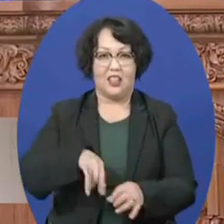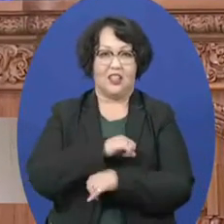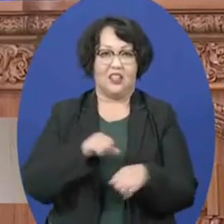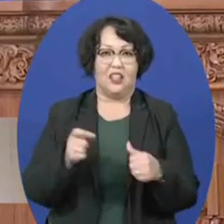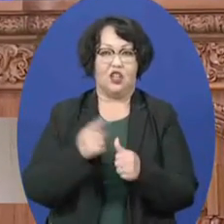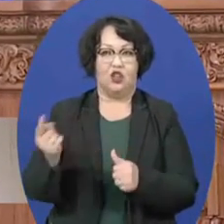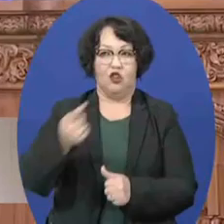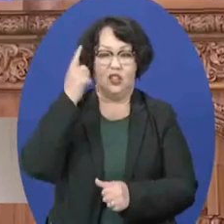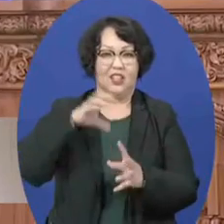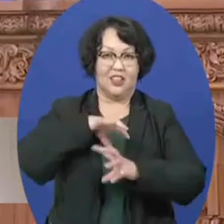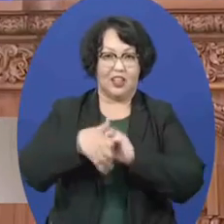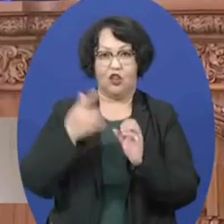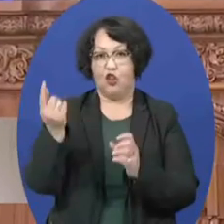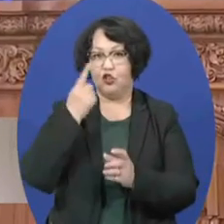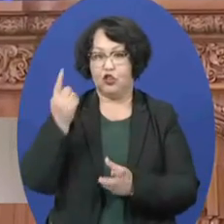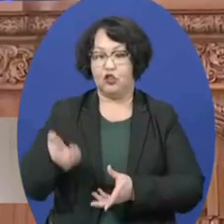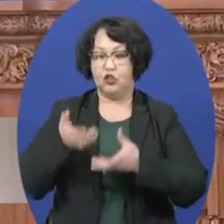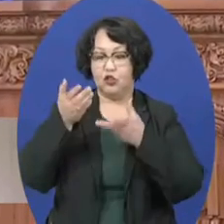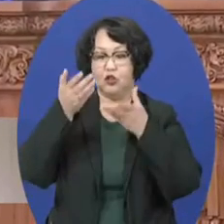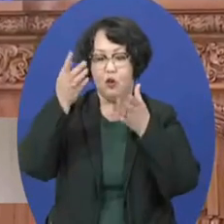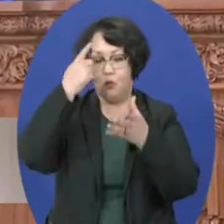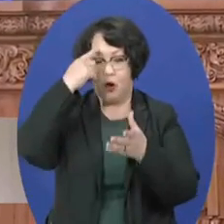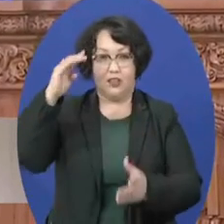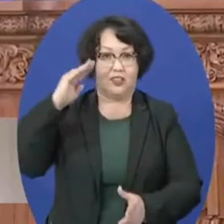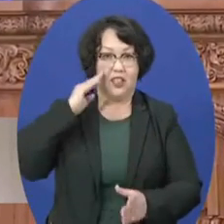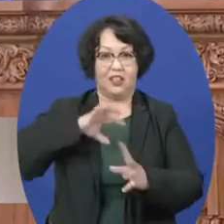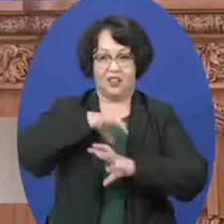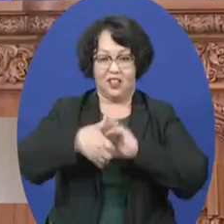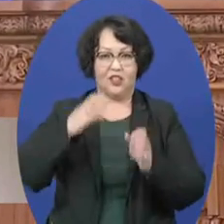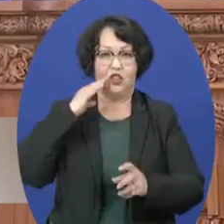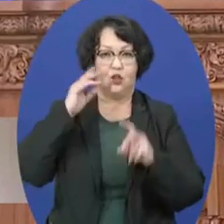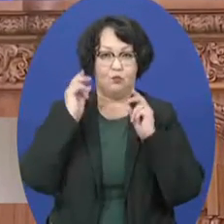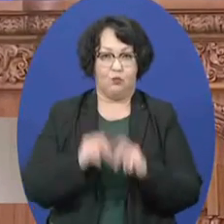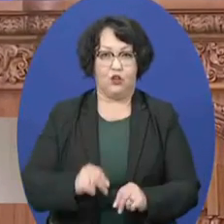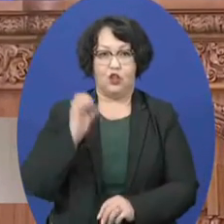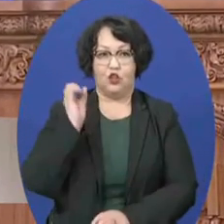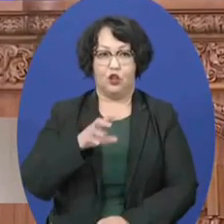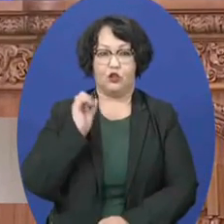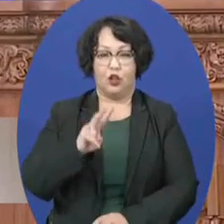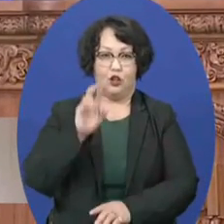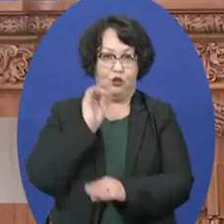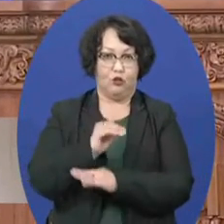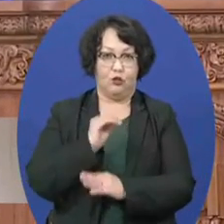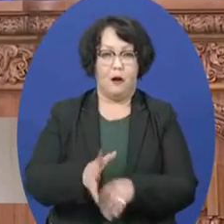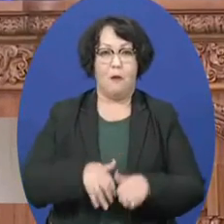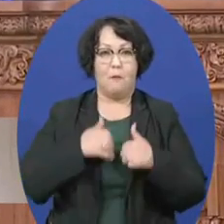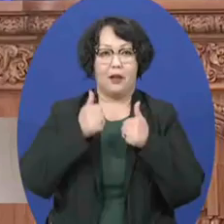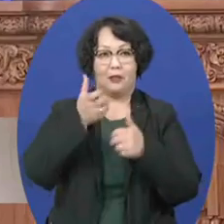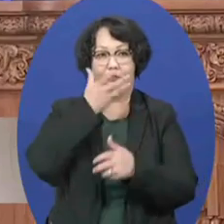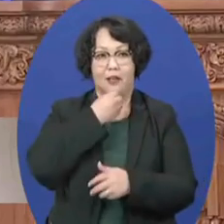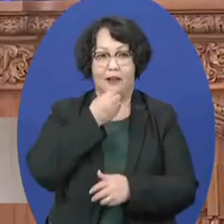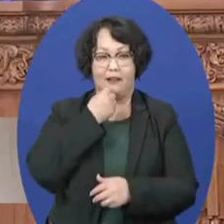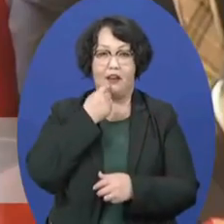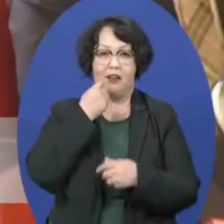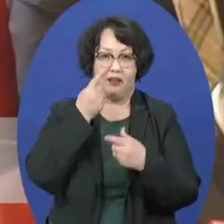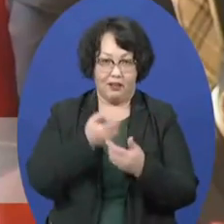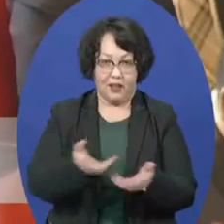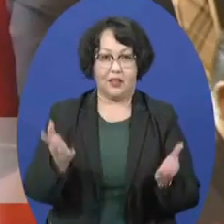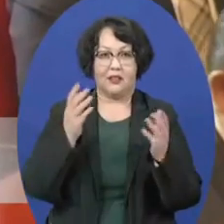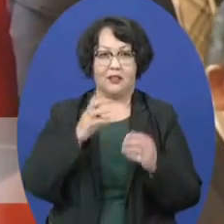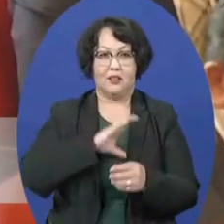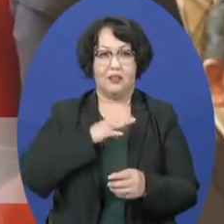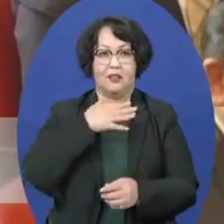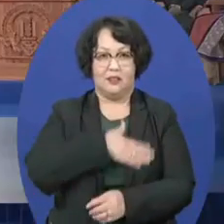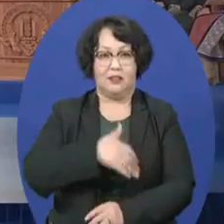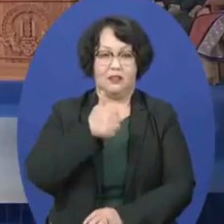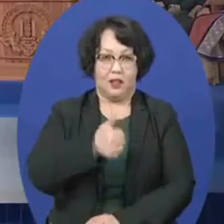тавцанд өндөр төргөн монгол цэрэг дэлхийн цэрэг болж чадсныг ёслолын энэ өдөр бахтам сайхан тэмдэглэж хэлэхэд таатай